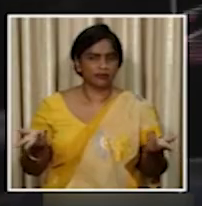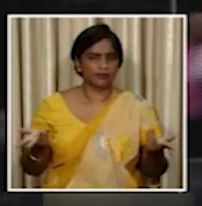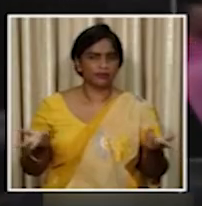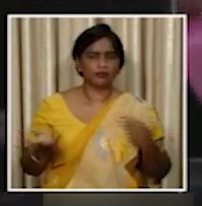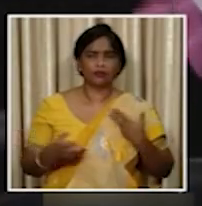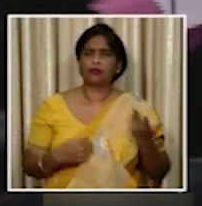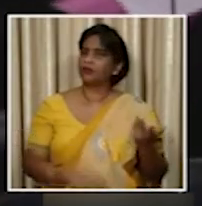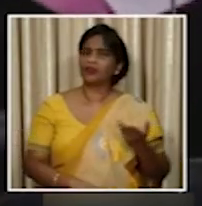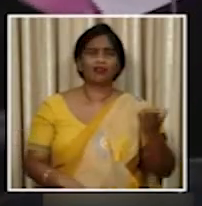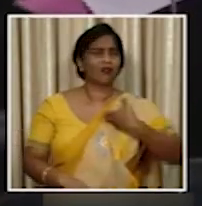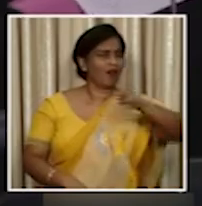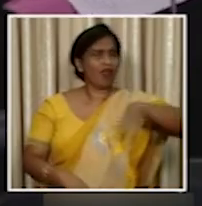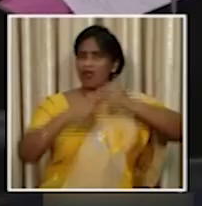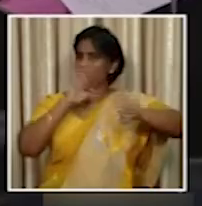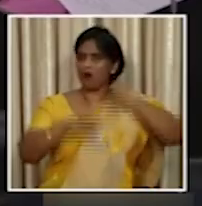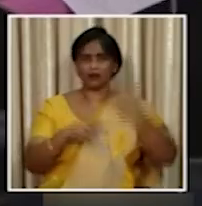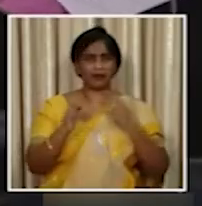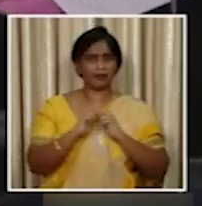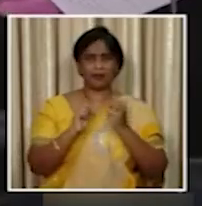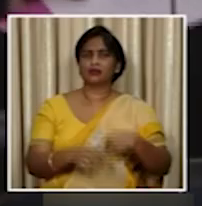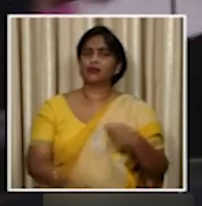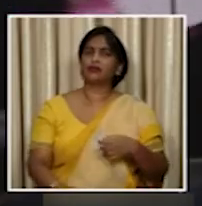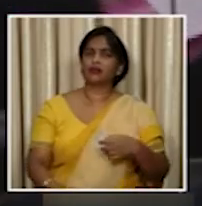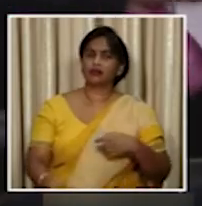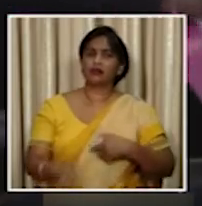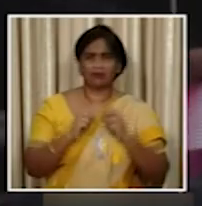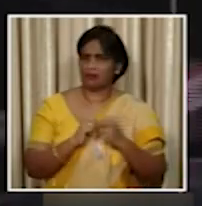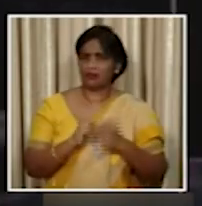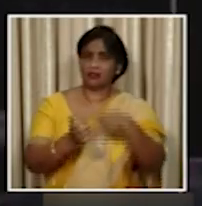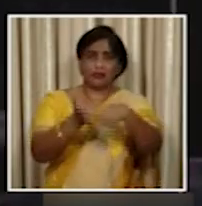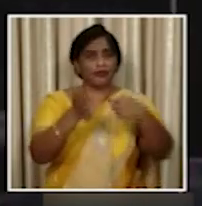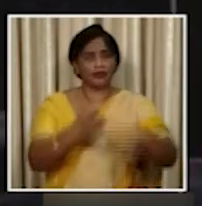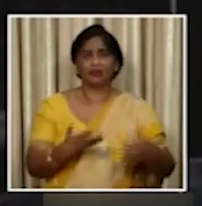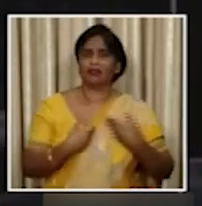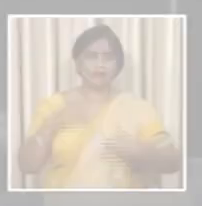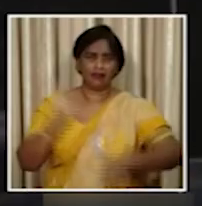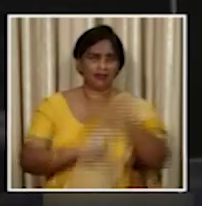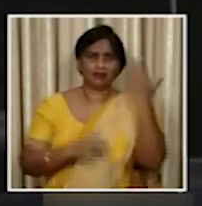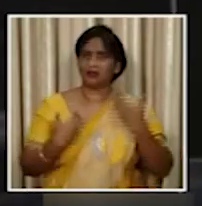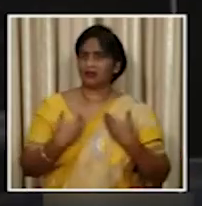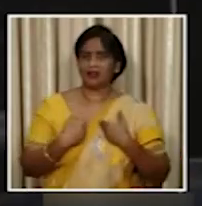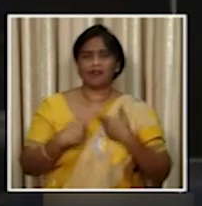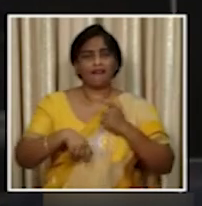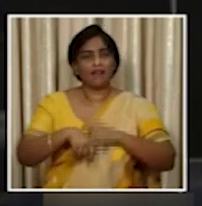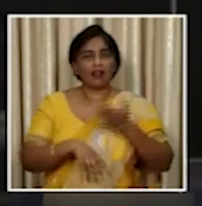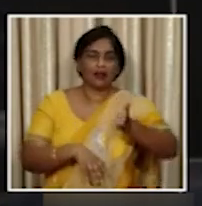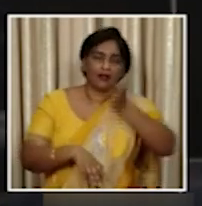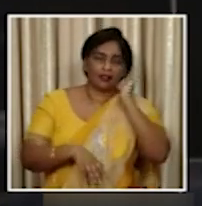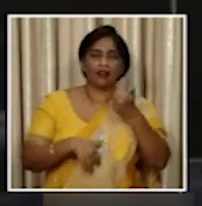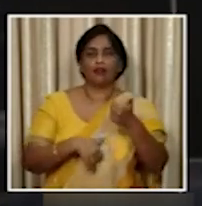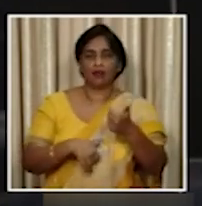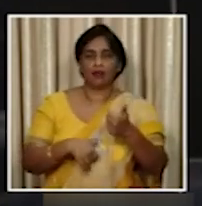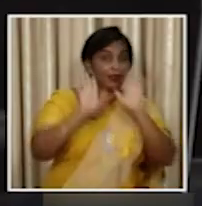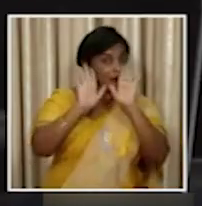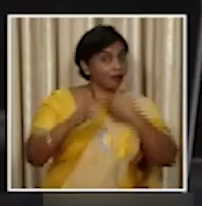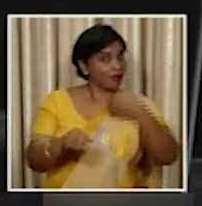ඕන මාව පන්නන්න මට ප්‍රශ්නයක් නැහැ. අස්සන් ගත්තලු එලවන්න මාව. මම යන්නම්. එතකොට මට වෙලාවට නිදා ගන්න හරි පුළුවන්. මගේ